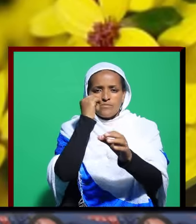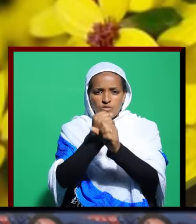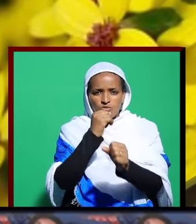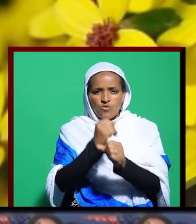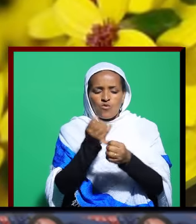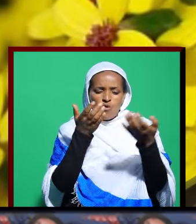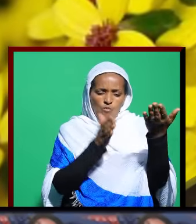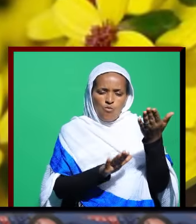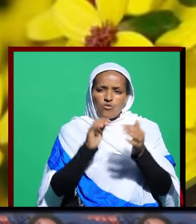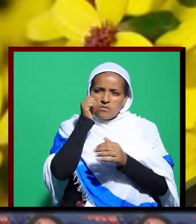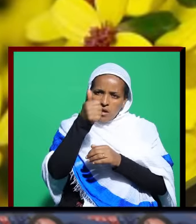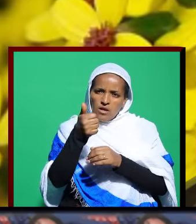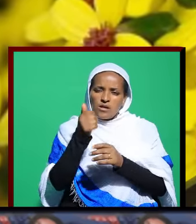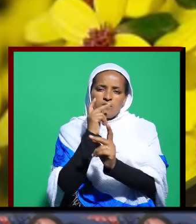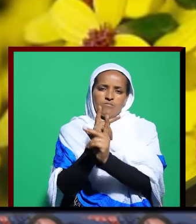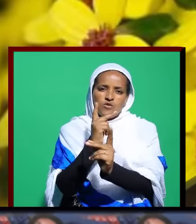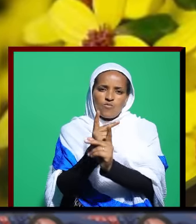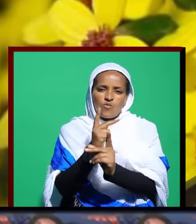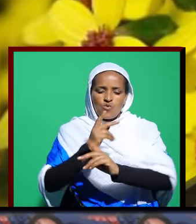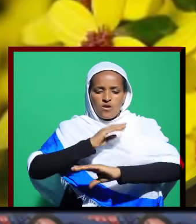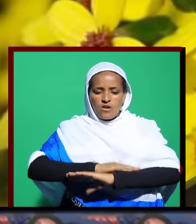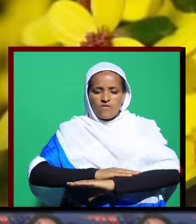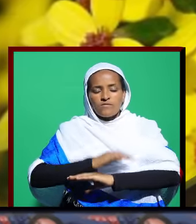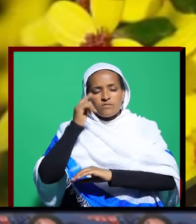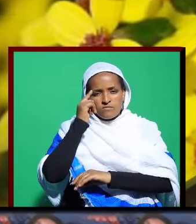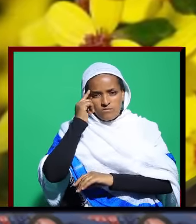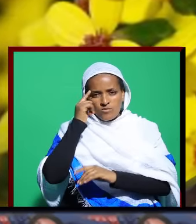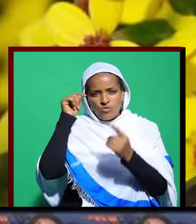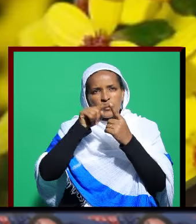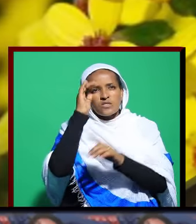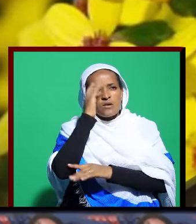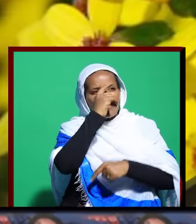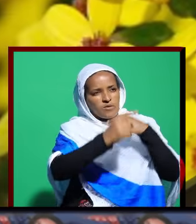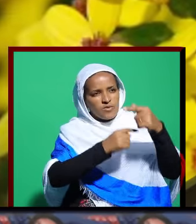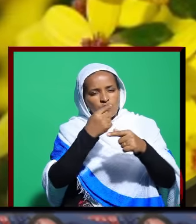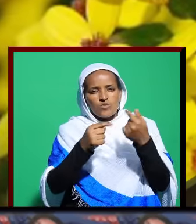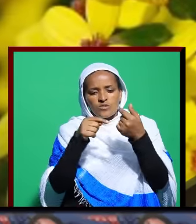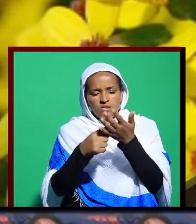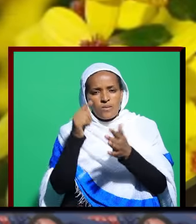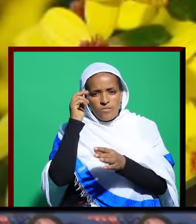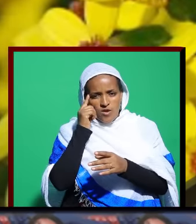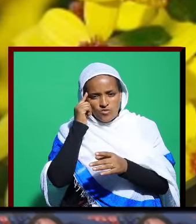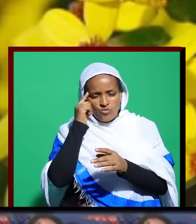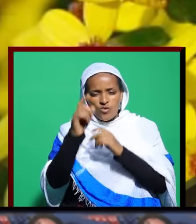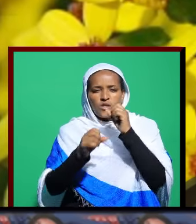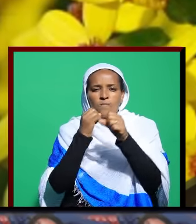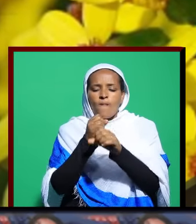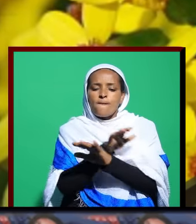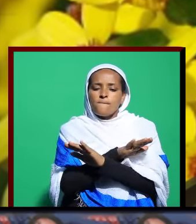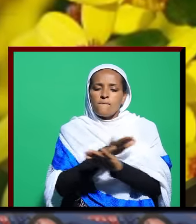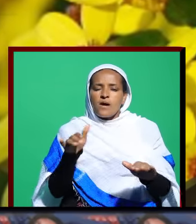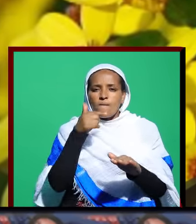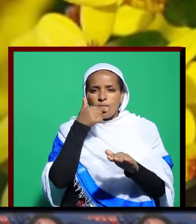ስራ እየሰሩ ሞታቸውን የሚጠባበቁ ረፍት ነው ብለው ስለሚያስቡ ወደ እግዚአብሔር መሄድ ነው ብለው ስለሚያስቡ በስነ ስርዓቱ